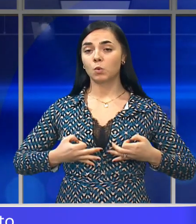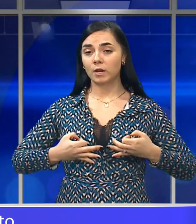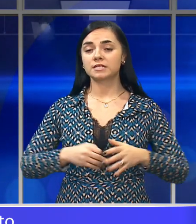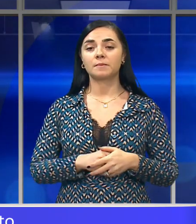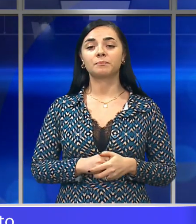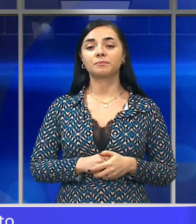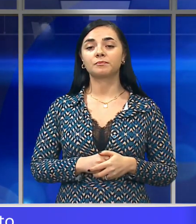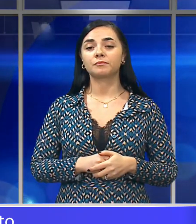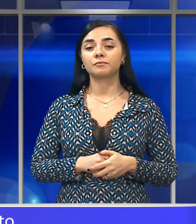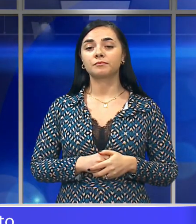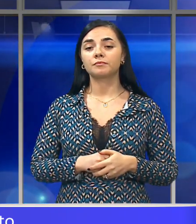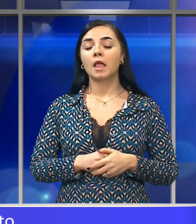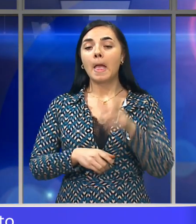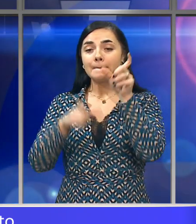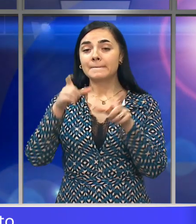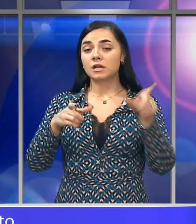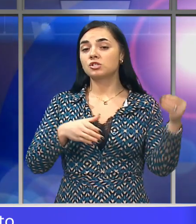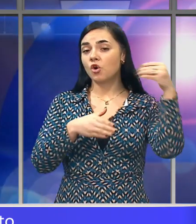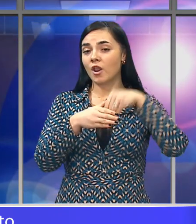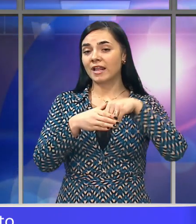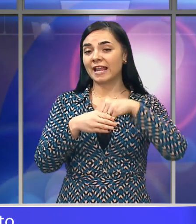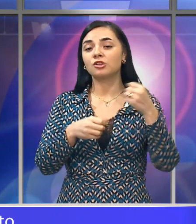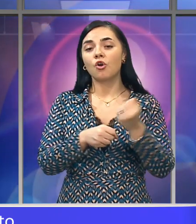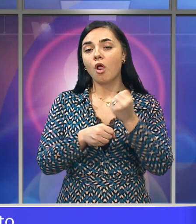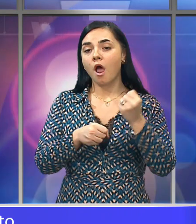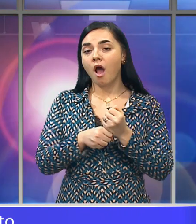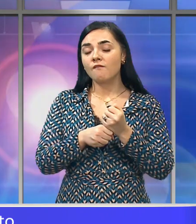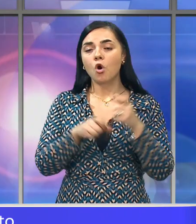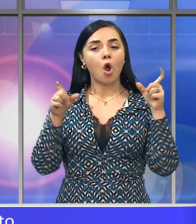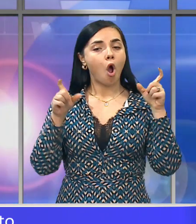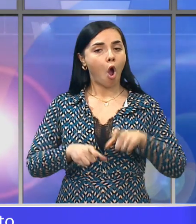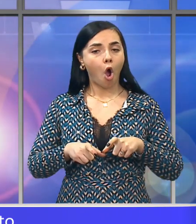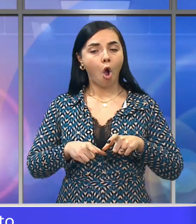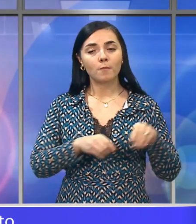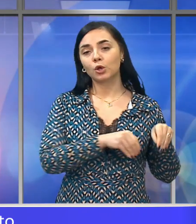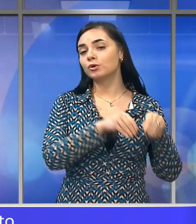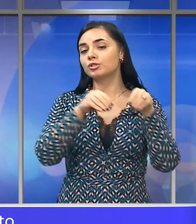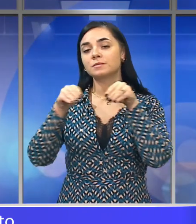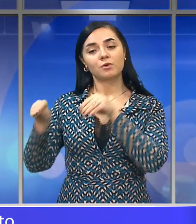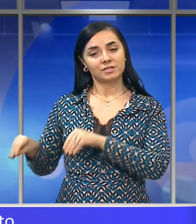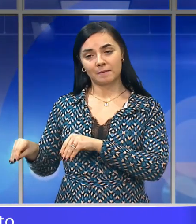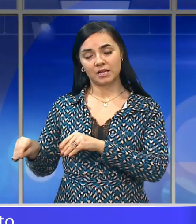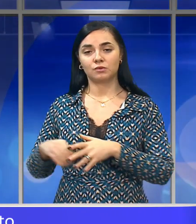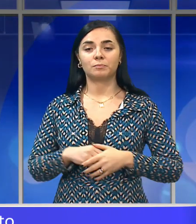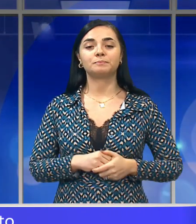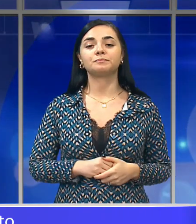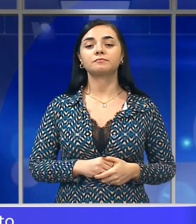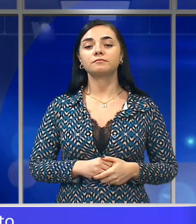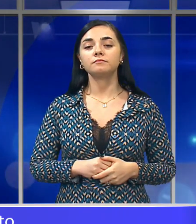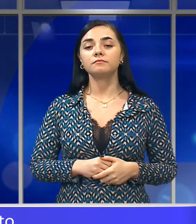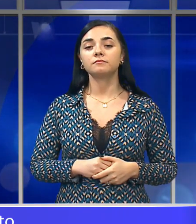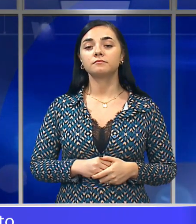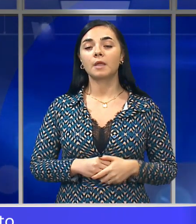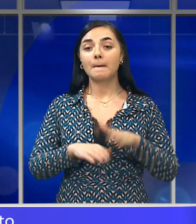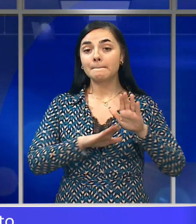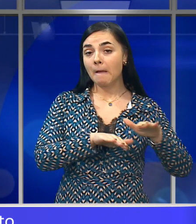e le varie realtà che operano all'interno hanno dovuto trovare soluzioni alternative i